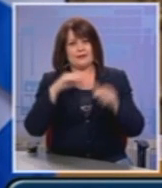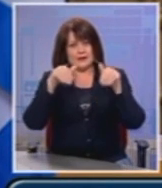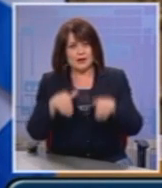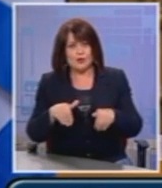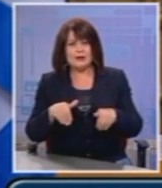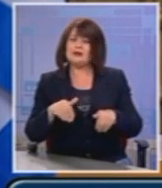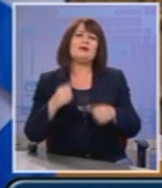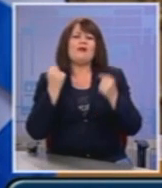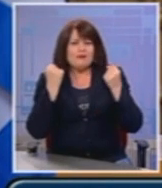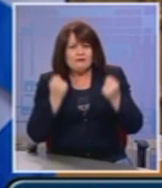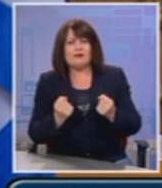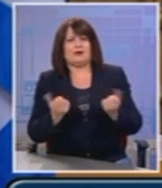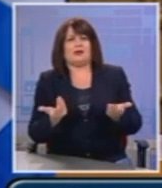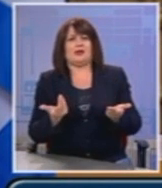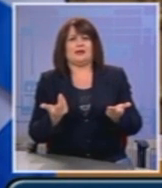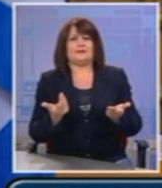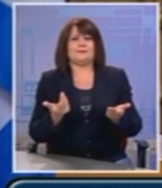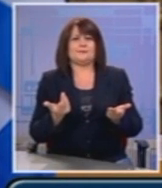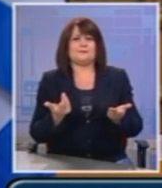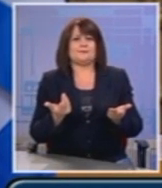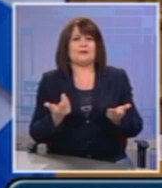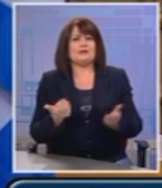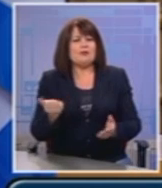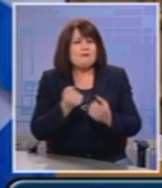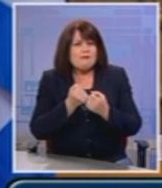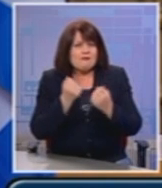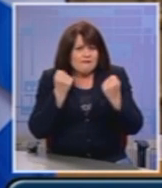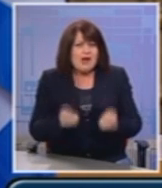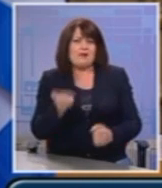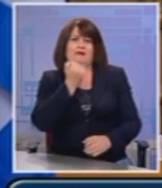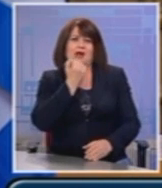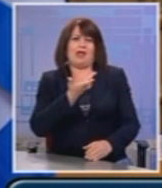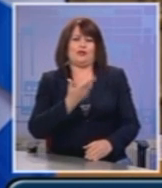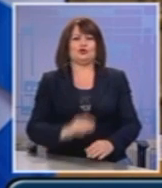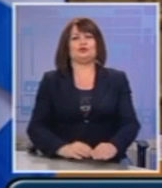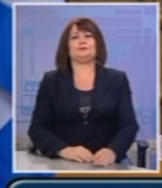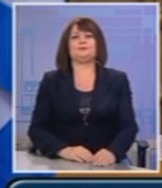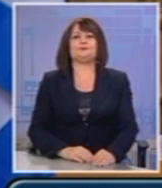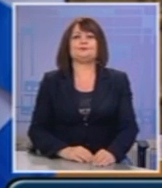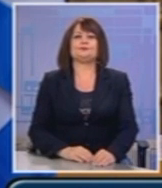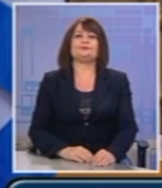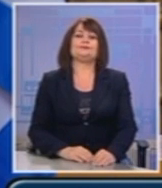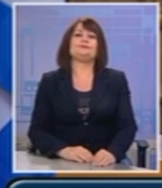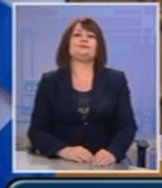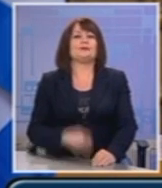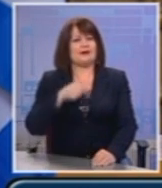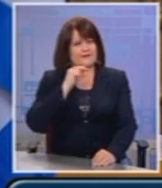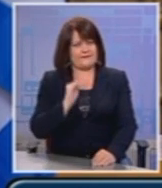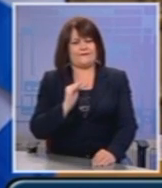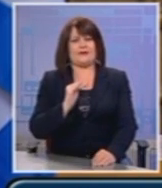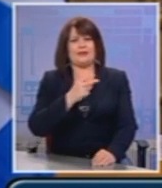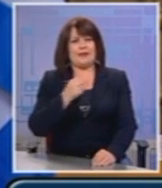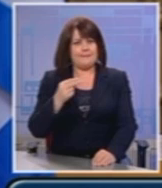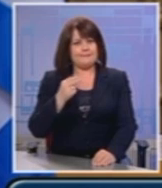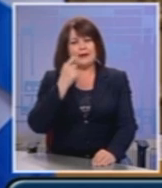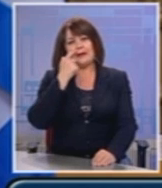βαρύτερες τα βαρύτερα ατοπήματα το λόγο έχει για το ίδιο κεφάλαιο